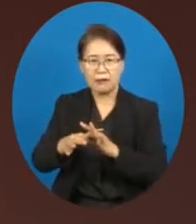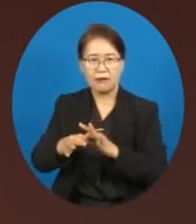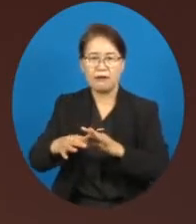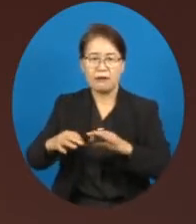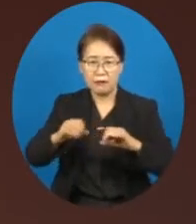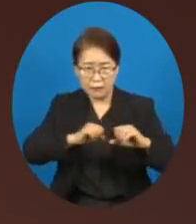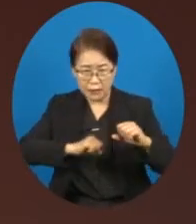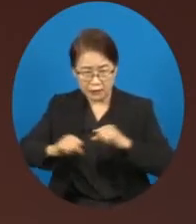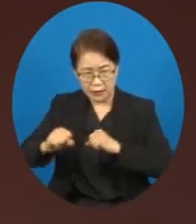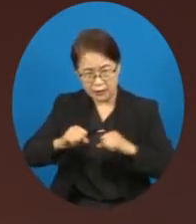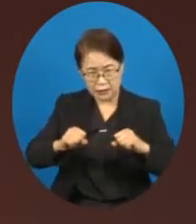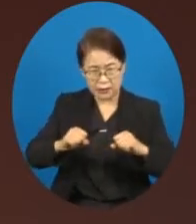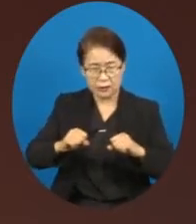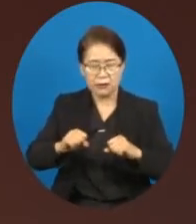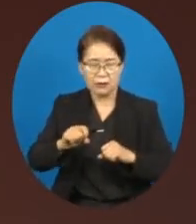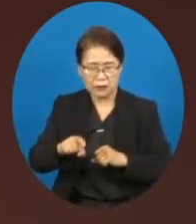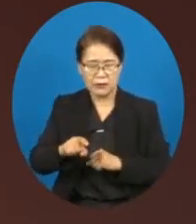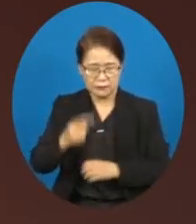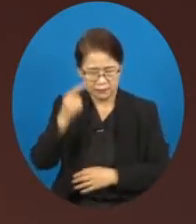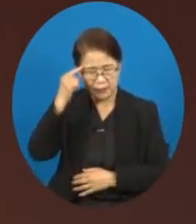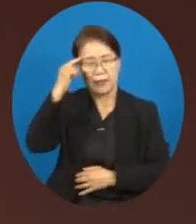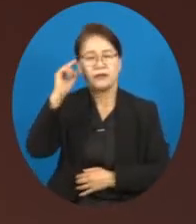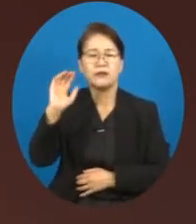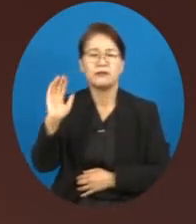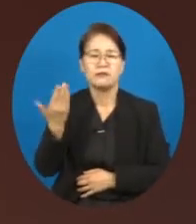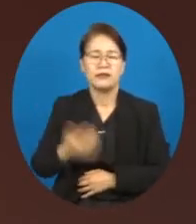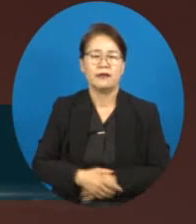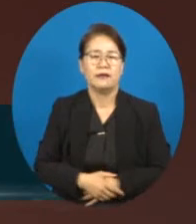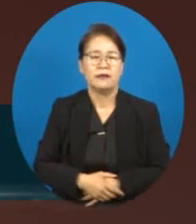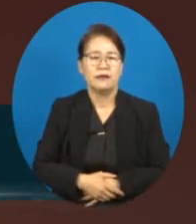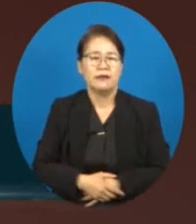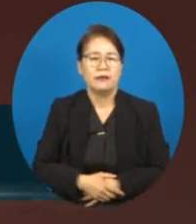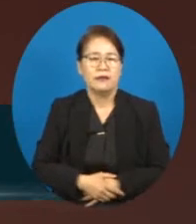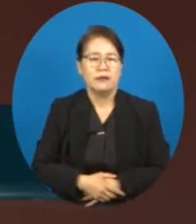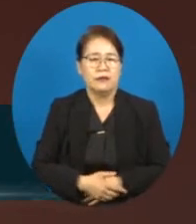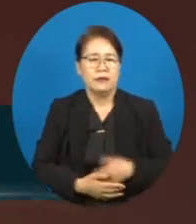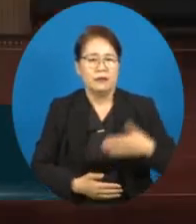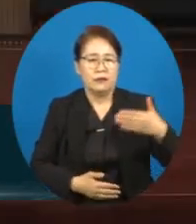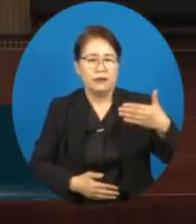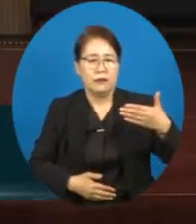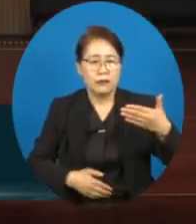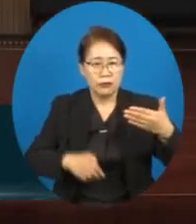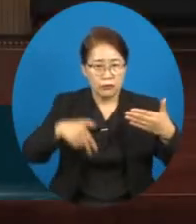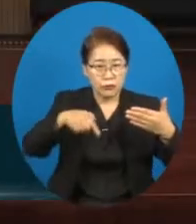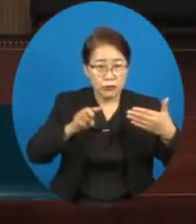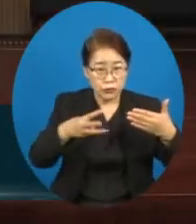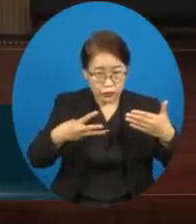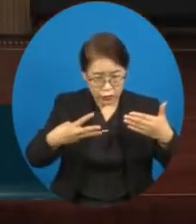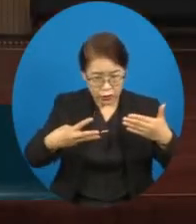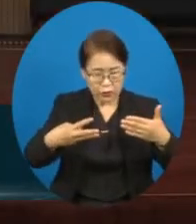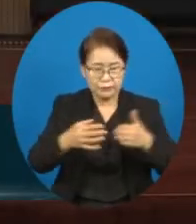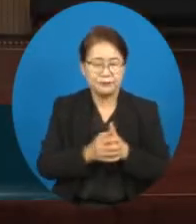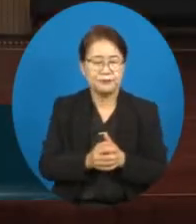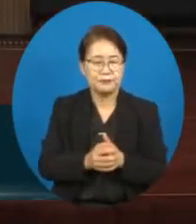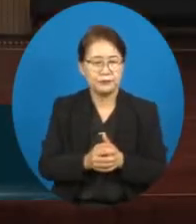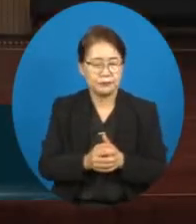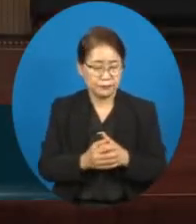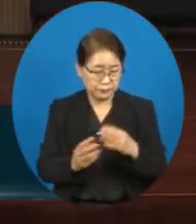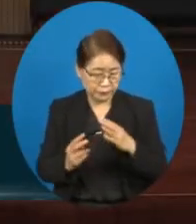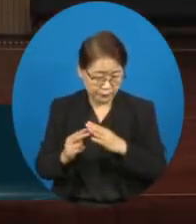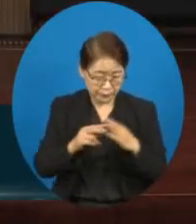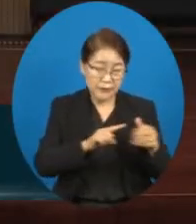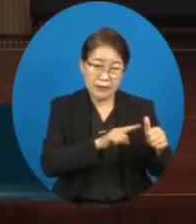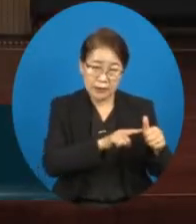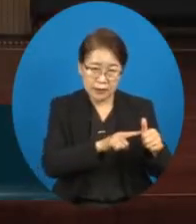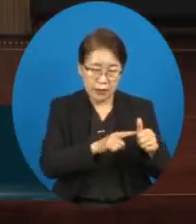것을 다시 한번 깨닫게 됩니다. 9절 상반절의 말씀을 또 한번 읽겠습니다. 다 같이요. 수룹바벨의 손이